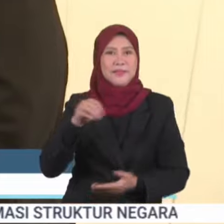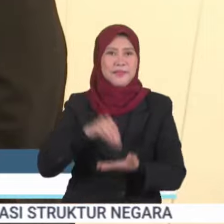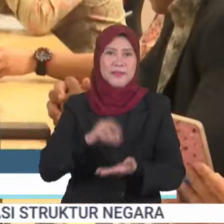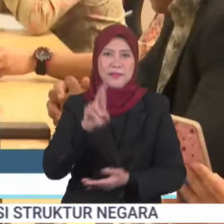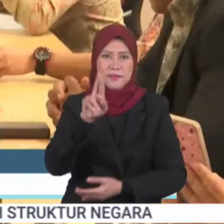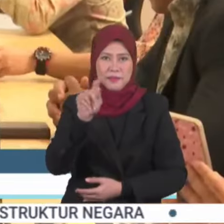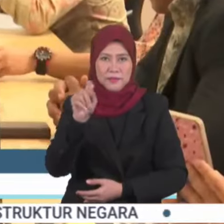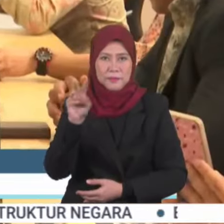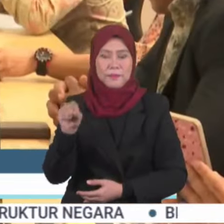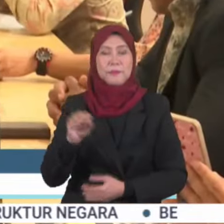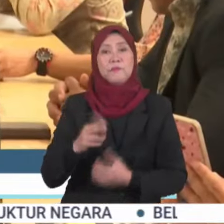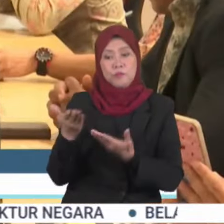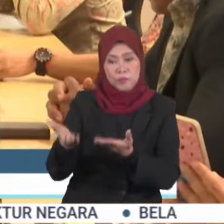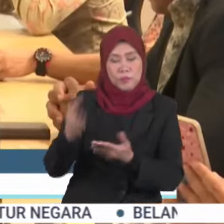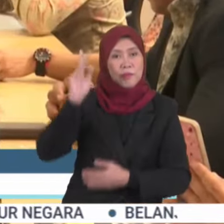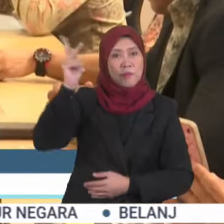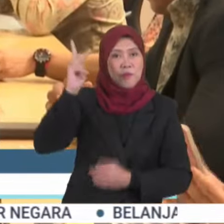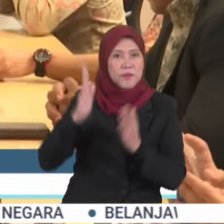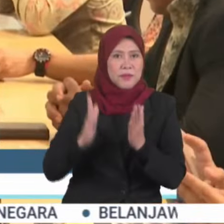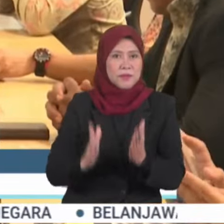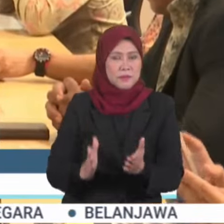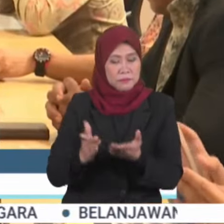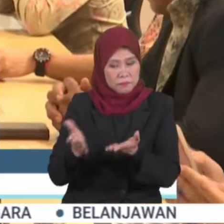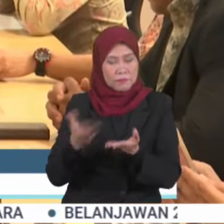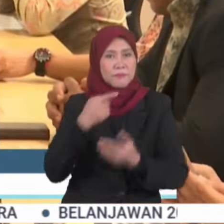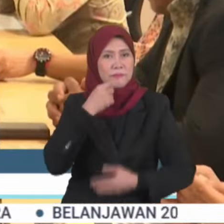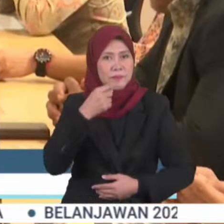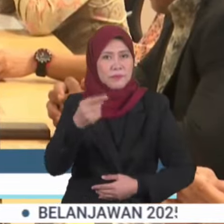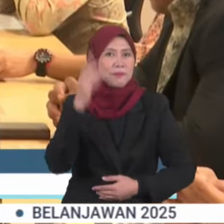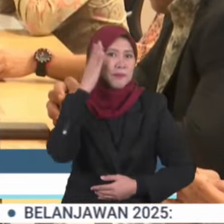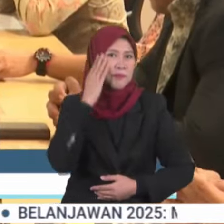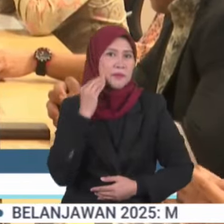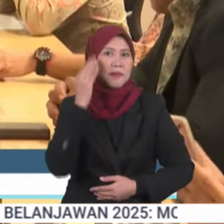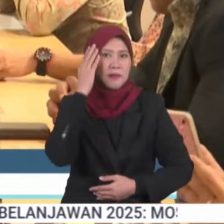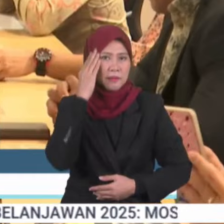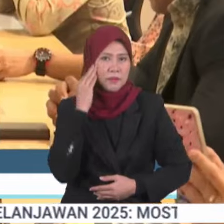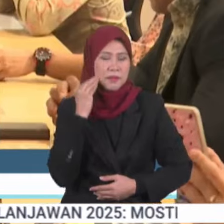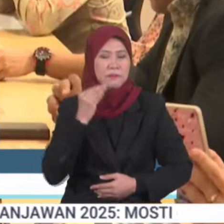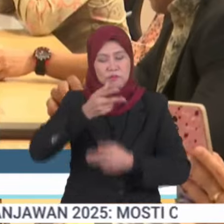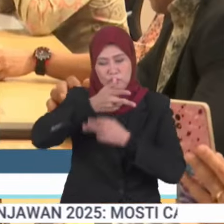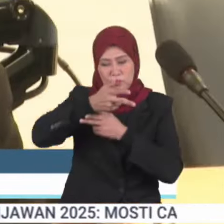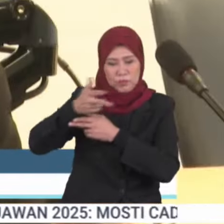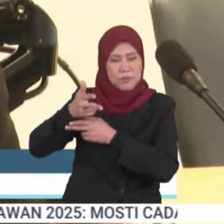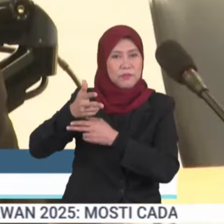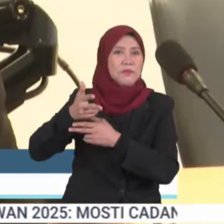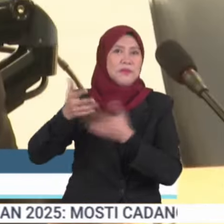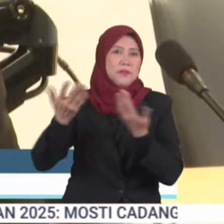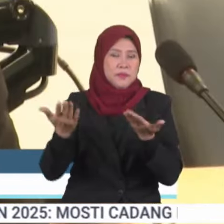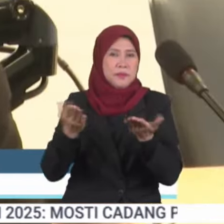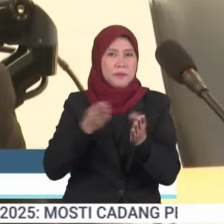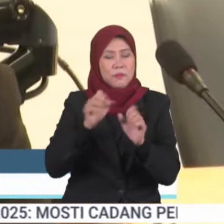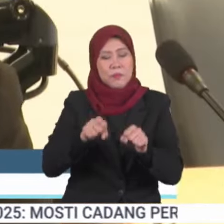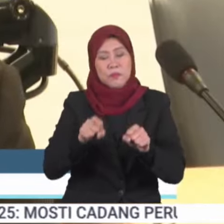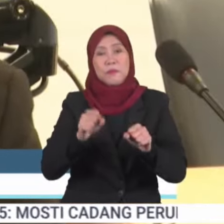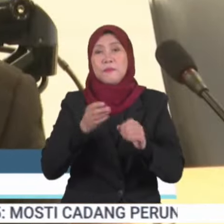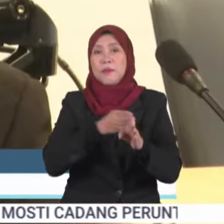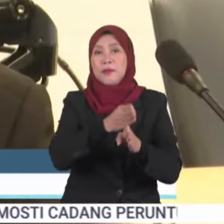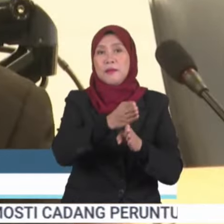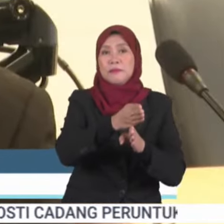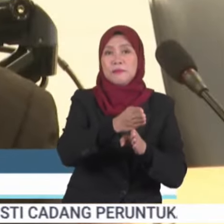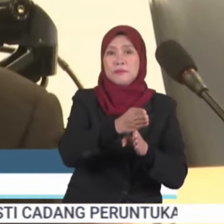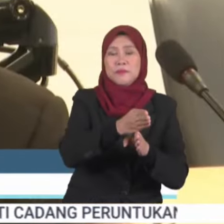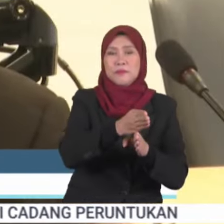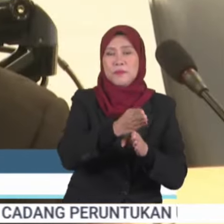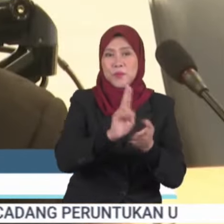Media. Profesor Madya Dr. Abdul Rasid berkata, pengalaman luas personaliti penyiaran itu akan membolehkan pihak fakulti